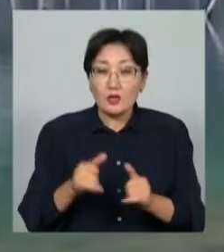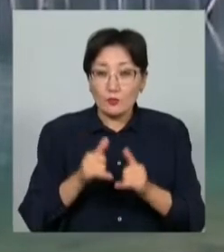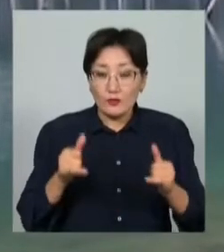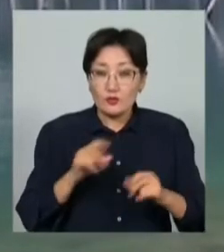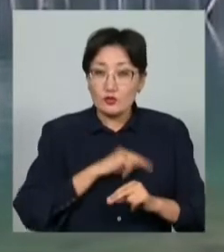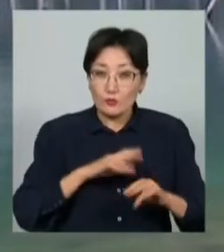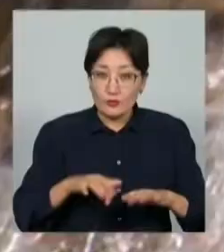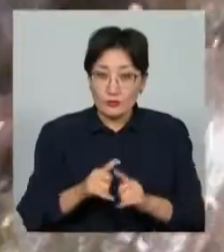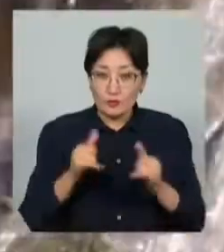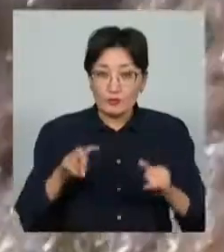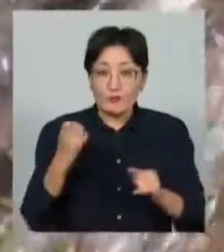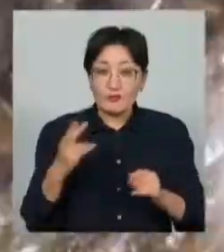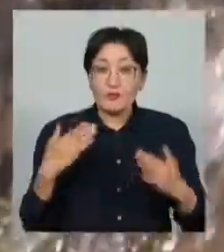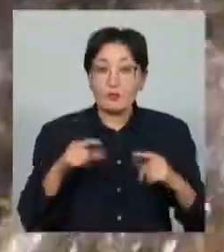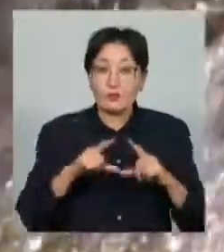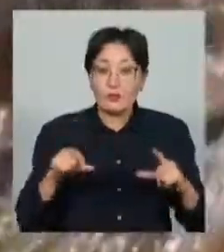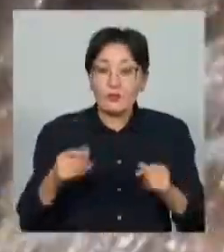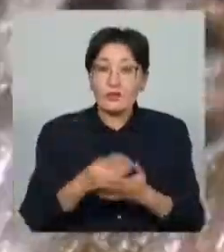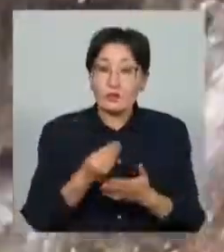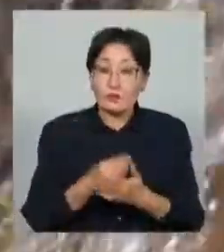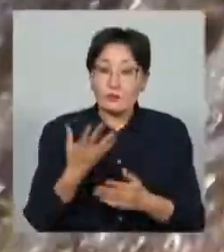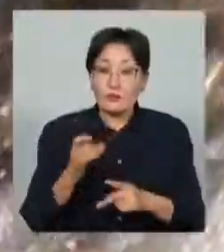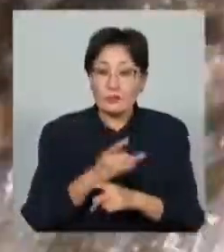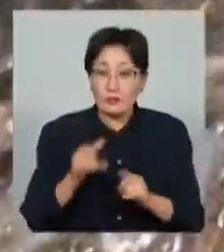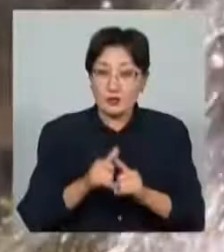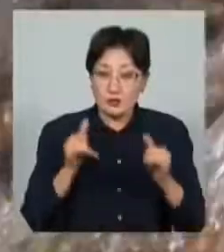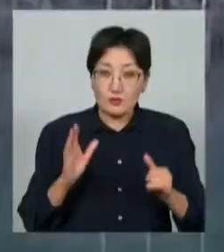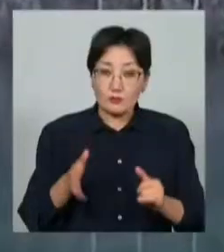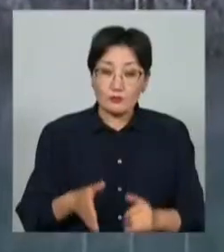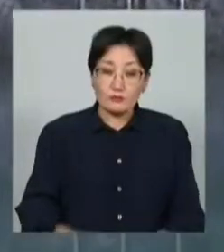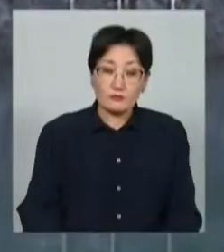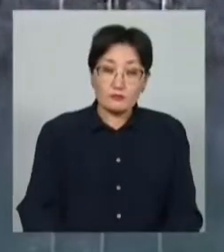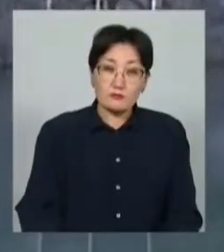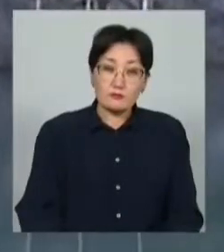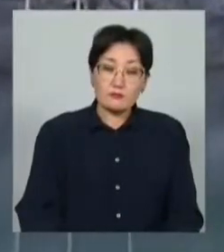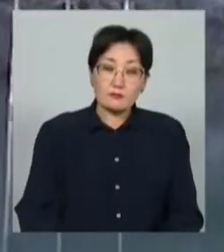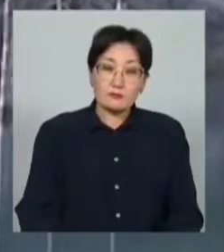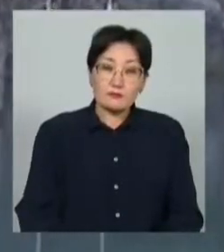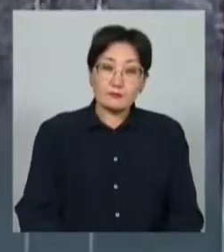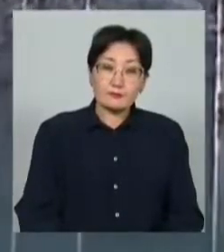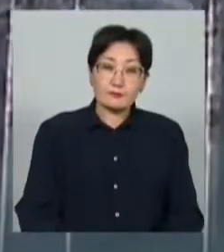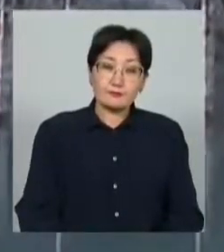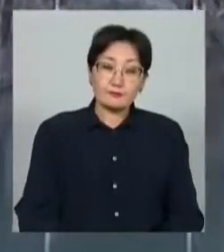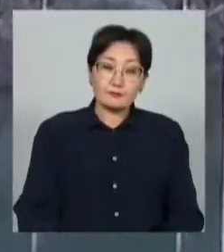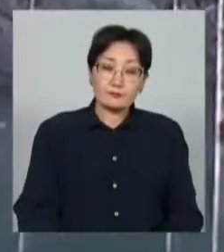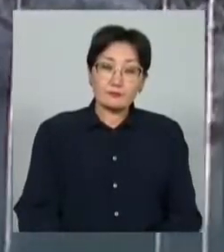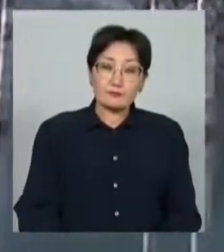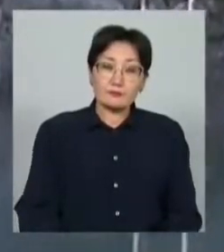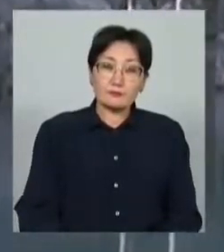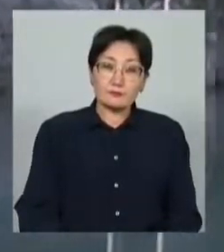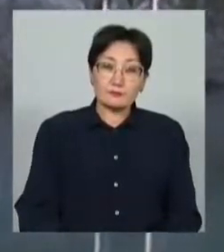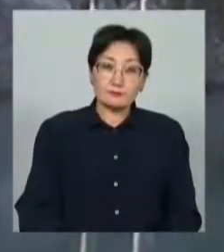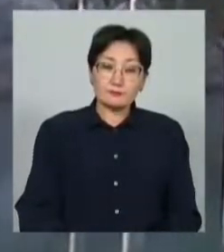орны көбейіп, ұлттық парктің жылдық табысы 5 есеге дейін өседі. Сымбат Ноғай, Сағынғали Мұңайтпасов, Алматы телеарнасы.